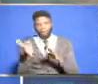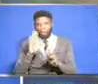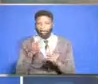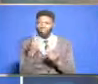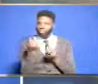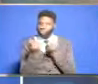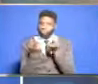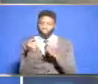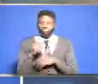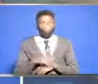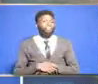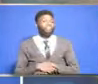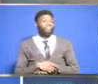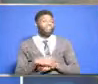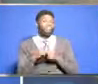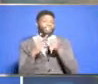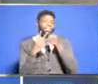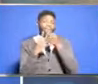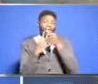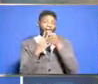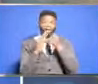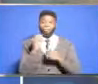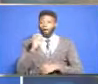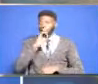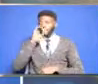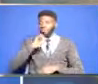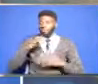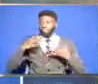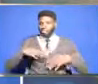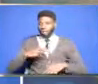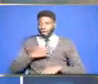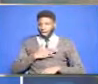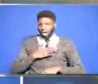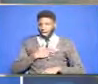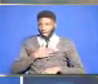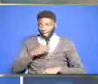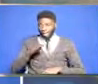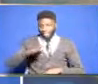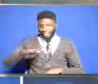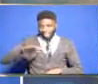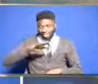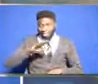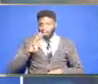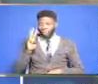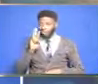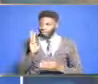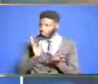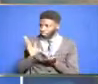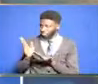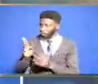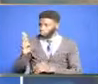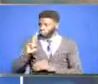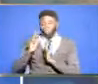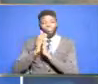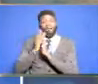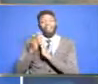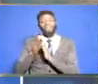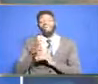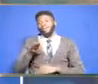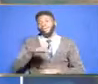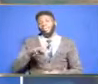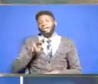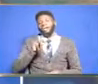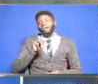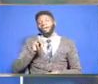least 90% of our people are using this lake directly, this one here at Namrongo.